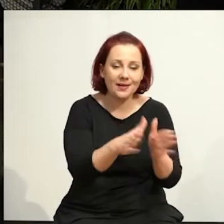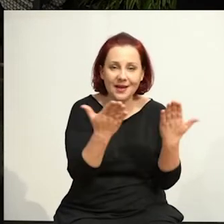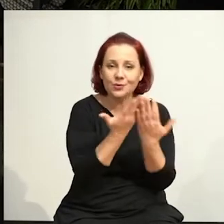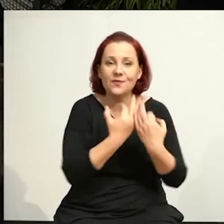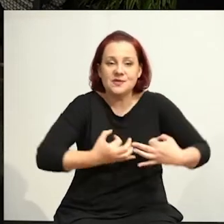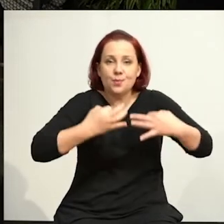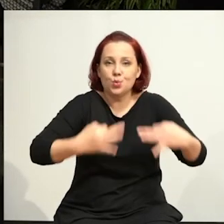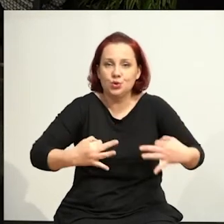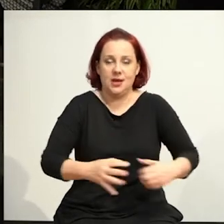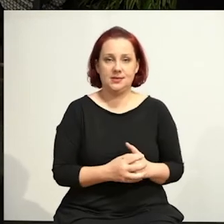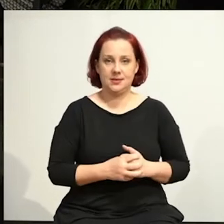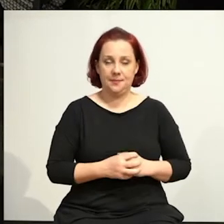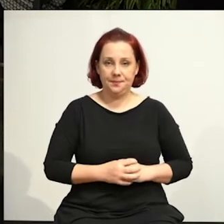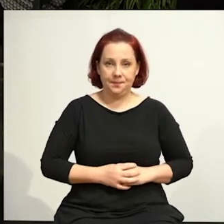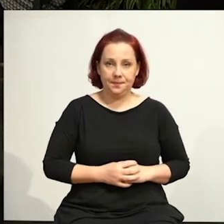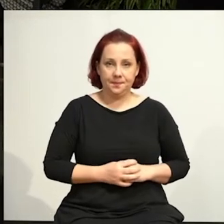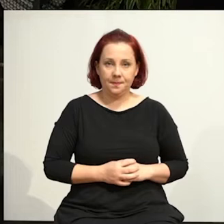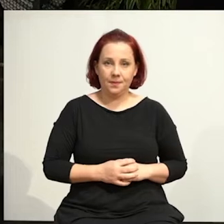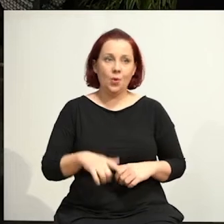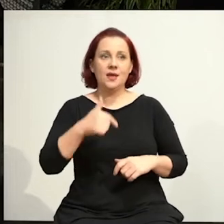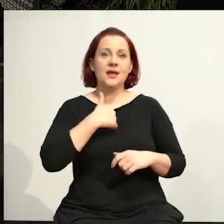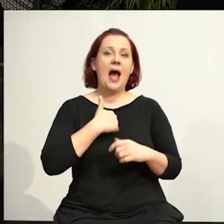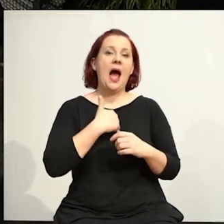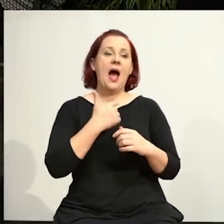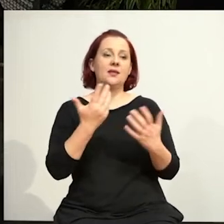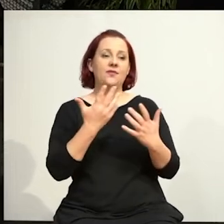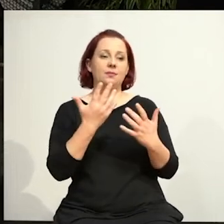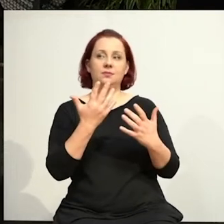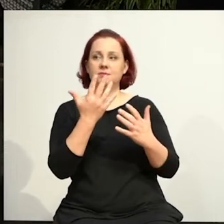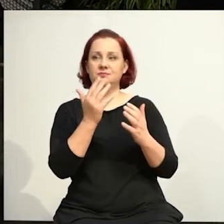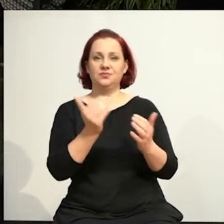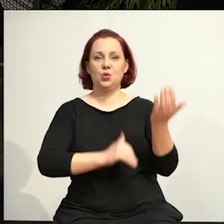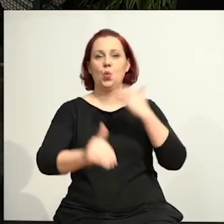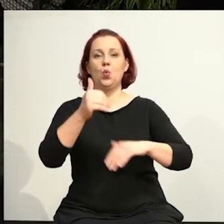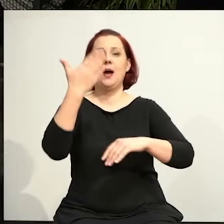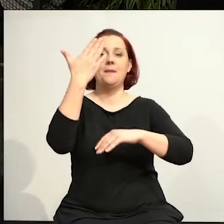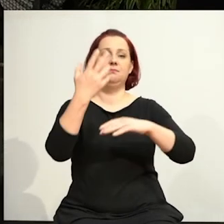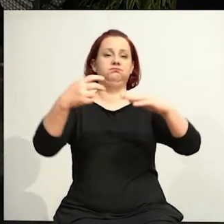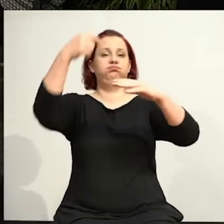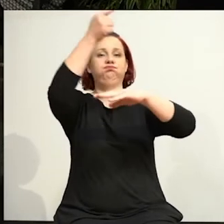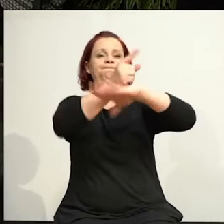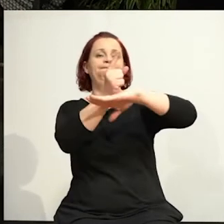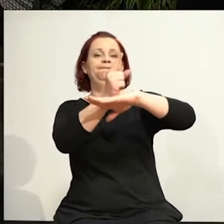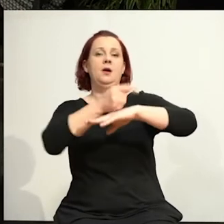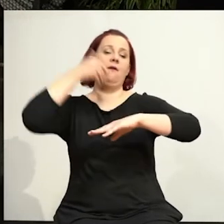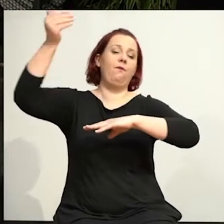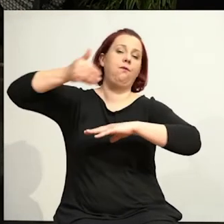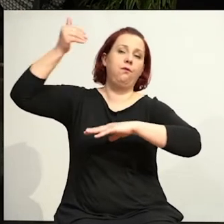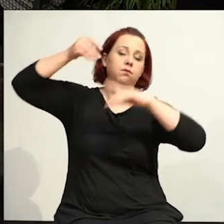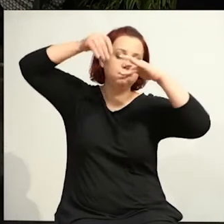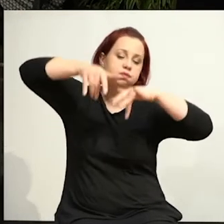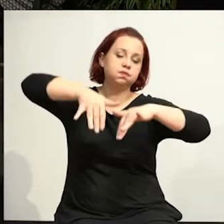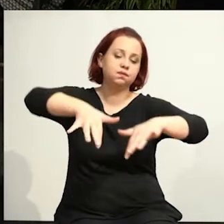to nie jest to ja na szczytach, tak, Mont Blanc, które będzie nam perorować, to nie jest coś, przed czym trudno się z tym utożsamiać,